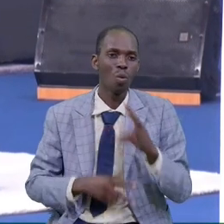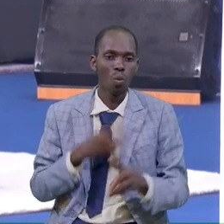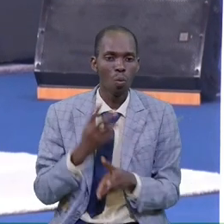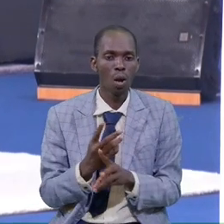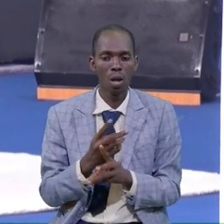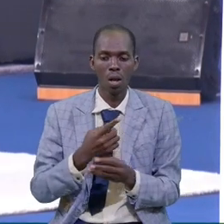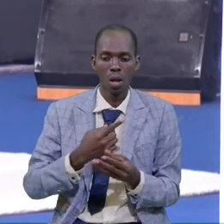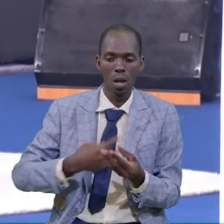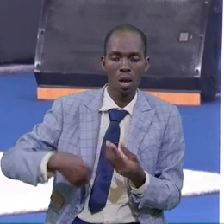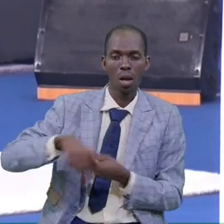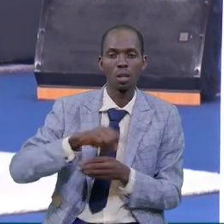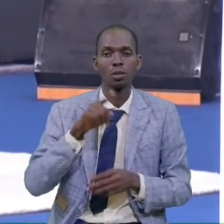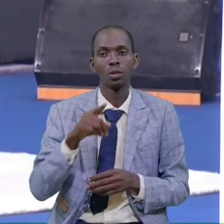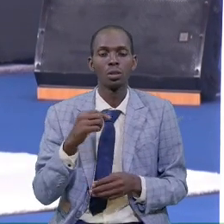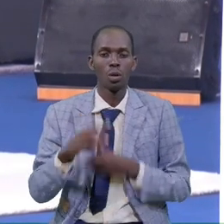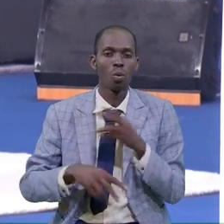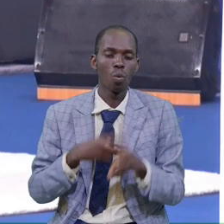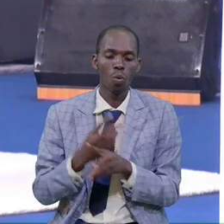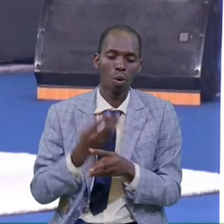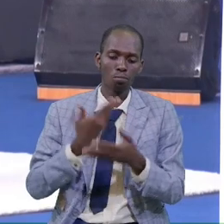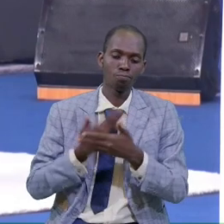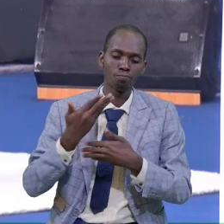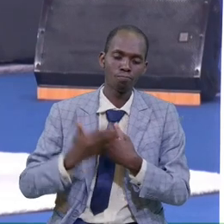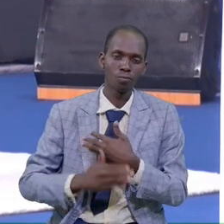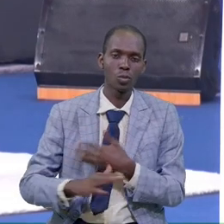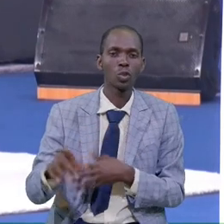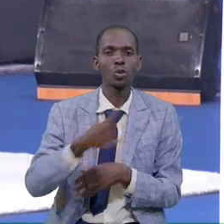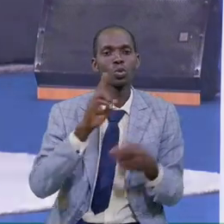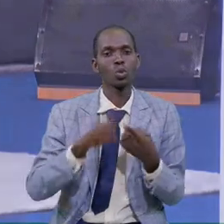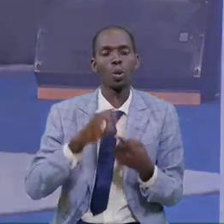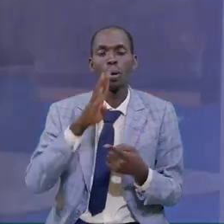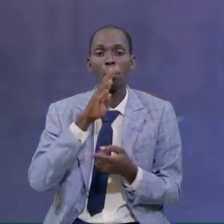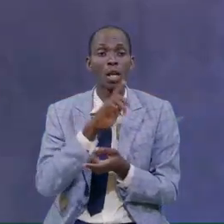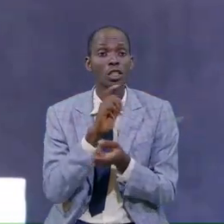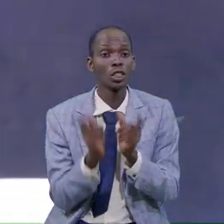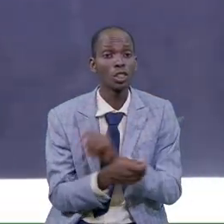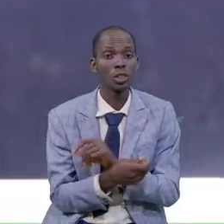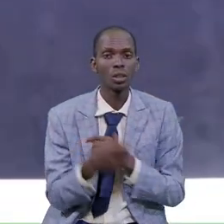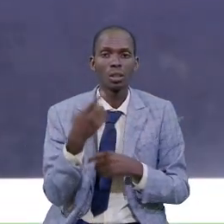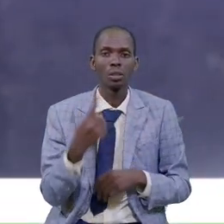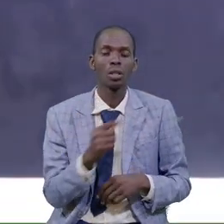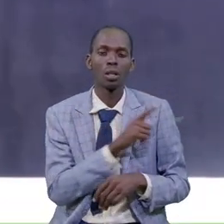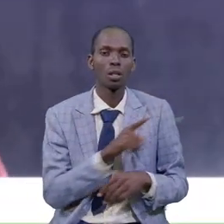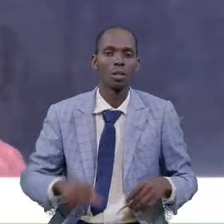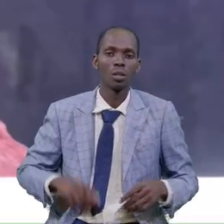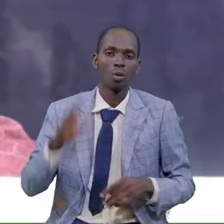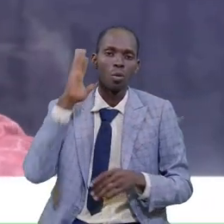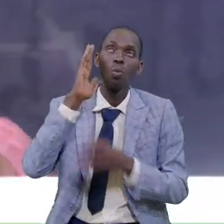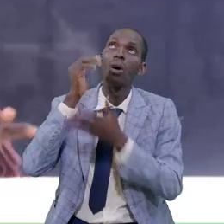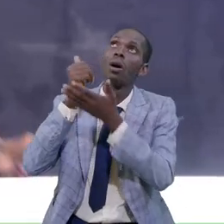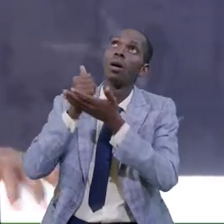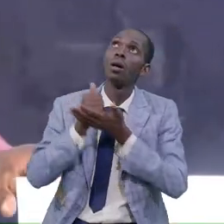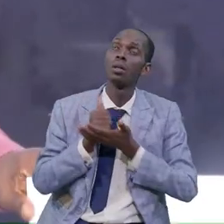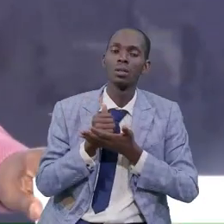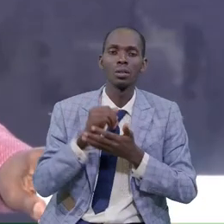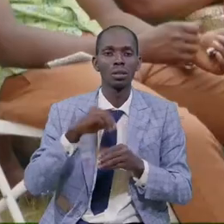monde au-delà pour être changé. Prêt à changer le monde autour de toi et au-delà. Et le Seigneur nous aidera au nom